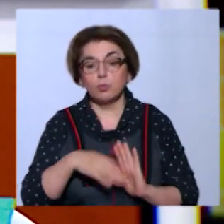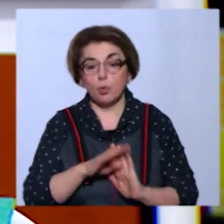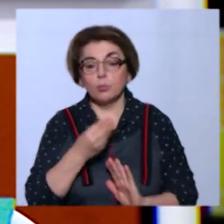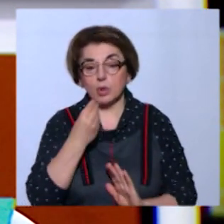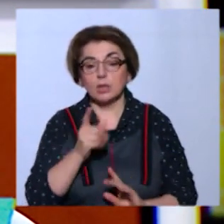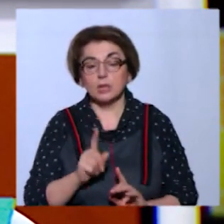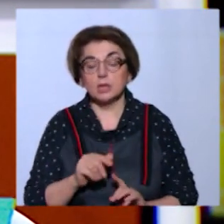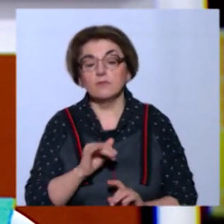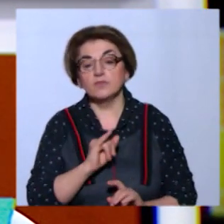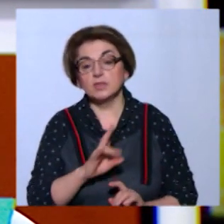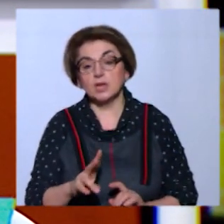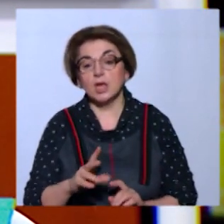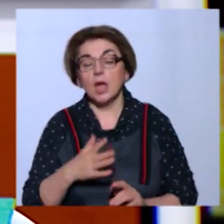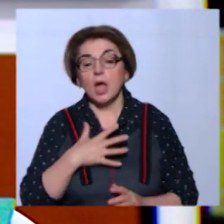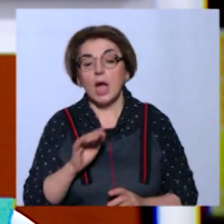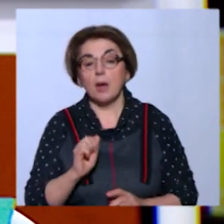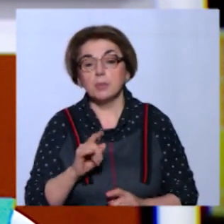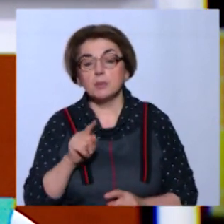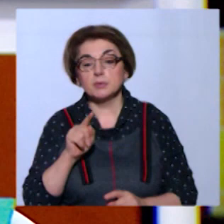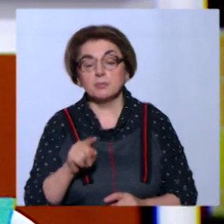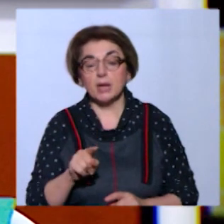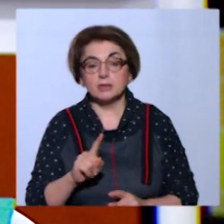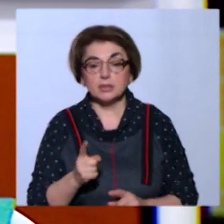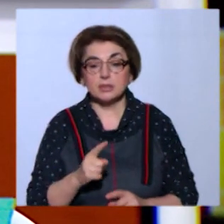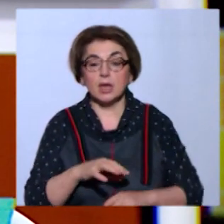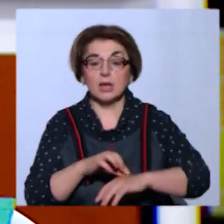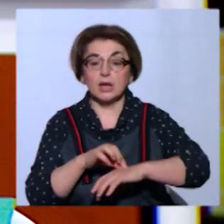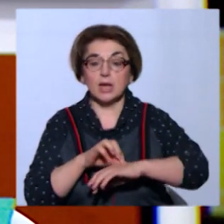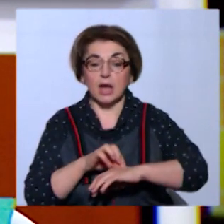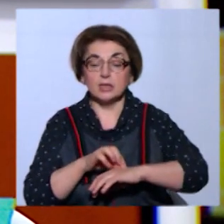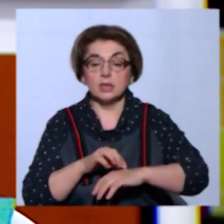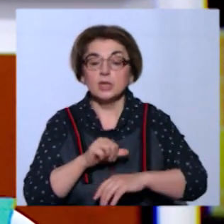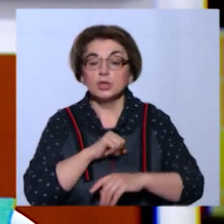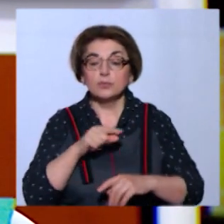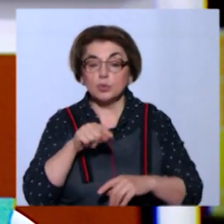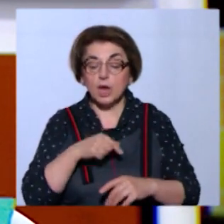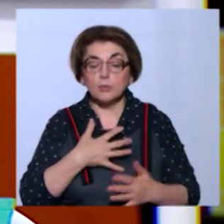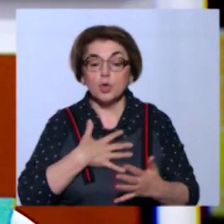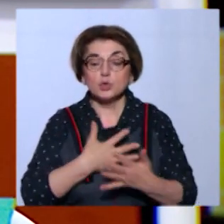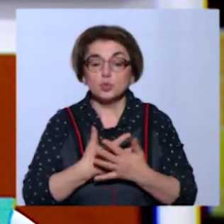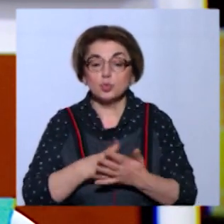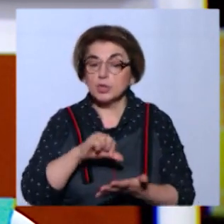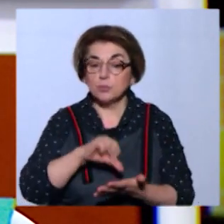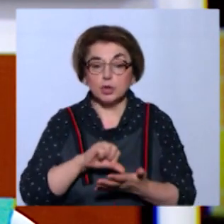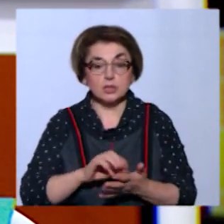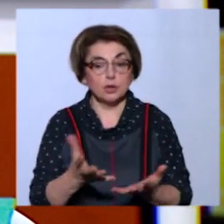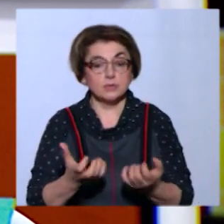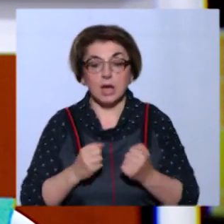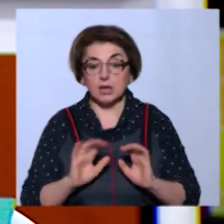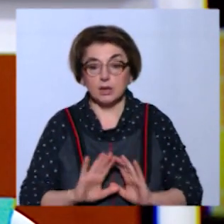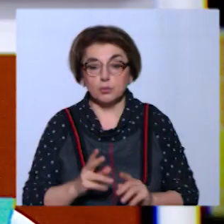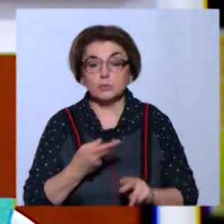ვიდრე ამფიბიებს. მათი, რადგან კანი სუნთქვაში მონაწილეობას არ ღებულობს, მათი